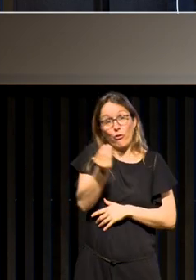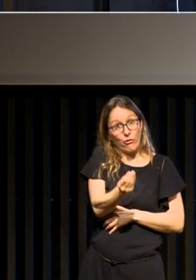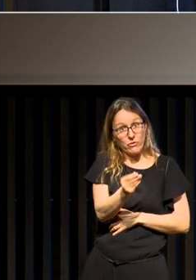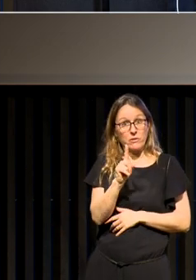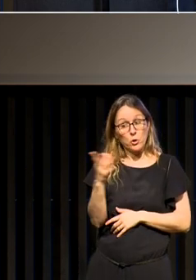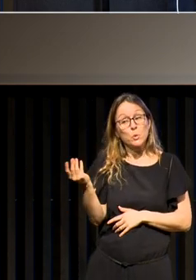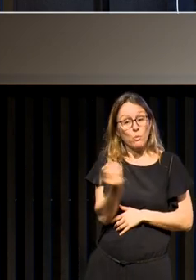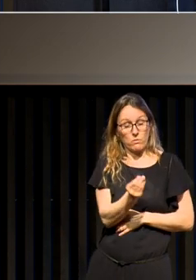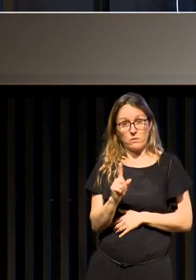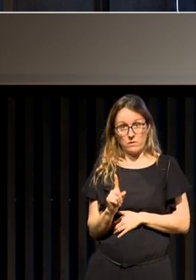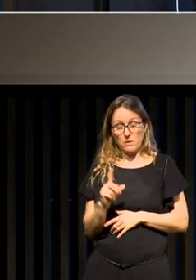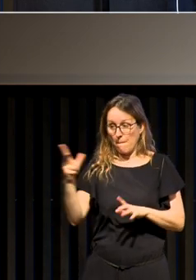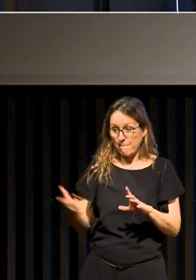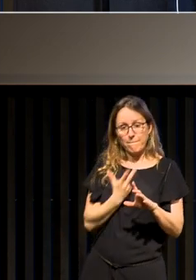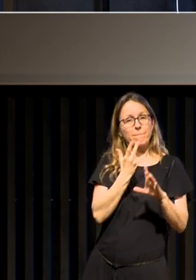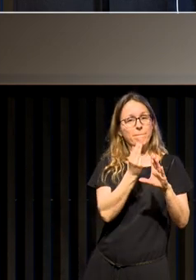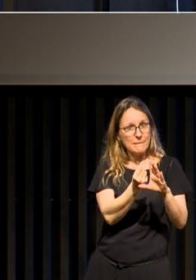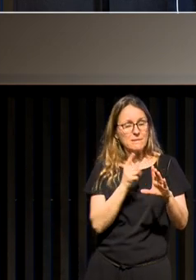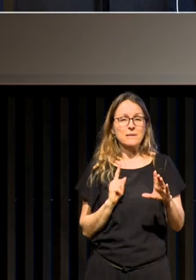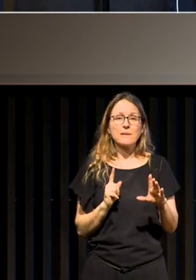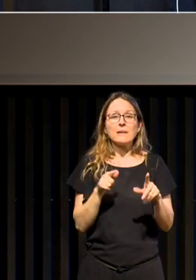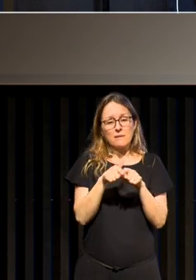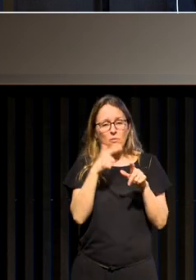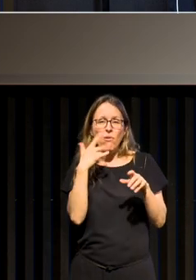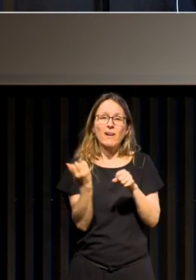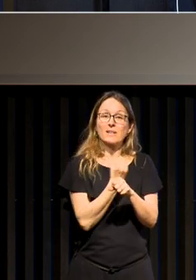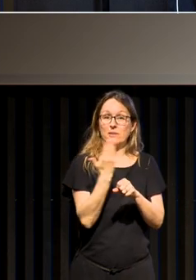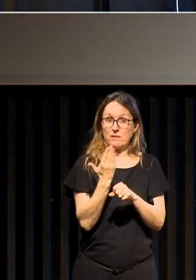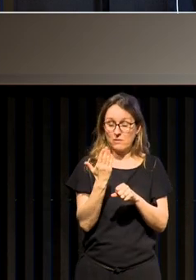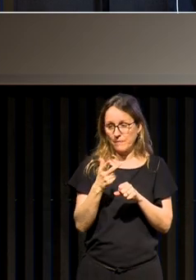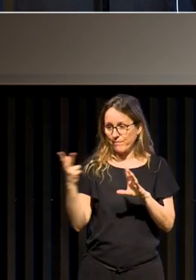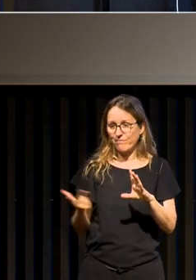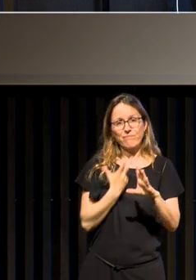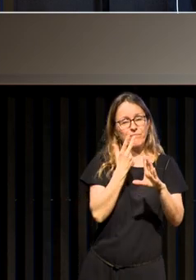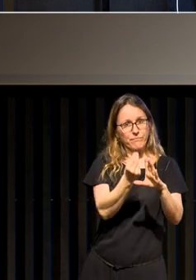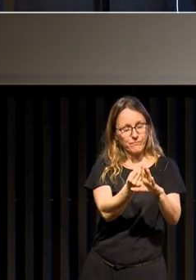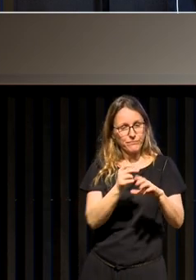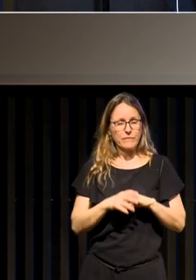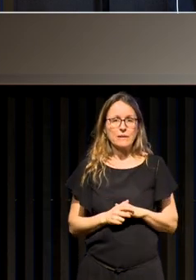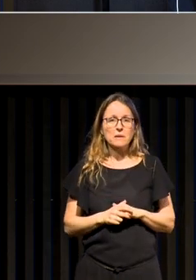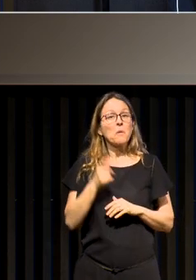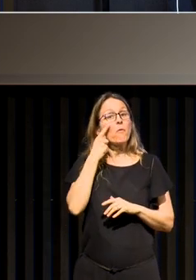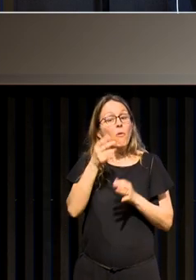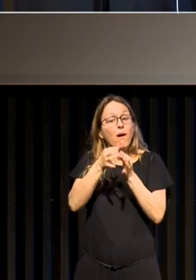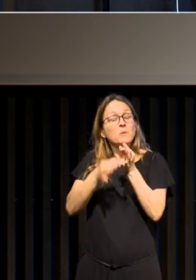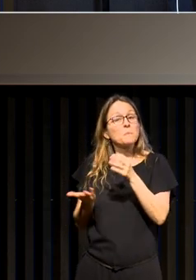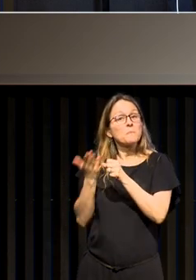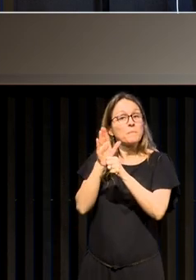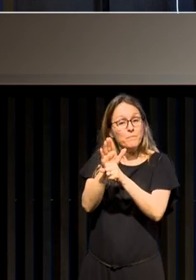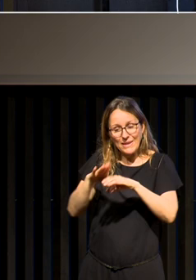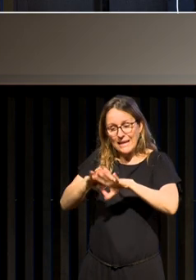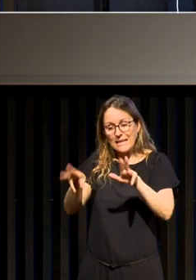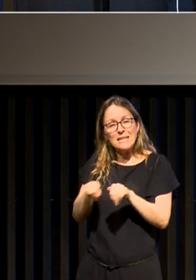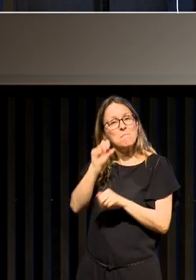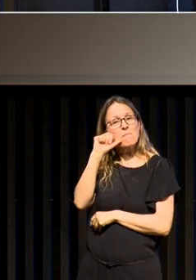dans le don et on est en taux de succès par insémination avec donneur. Et voici les données de l'équipe